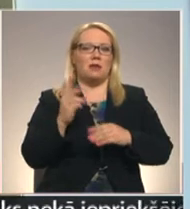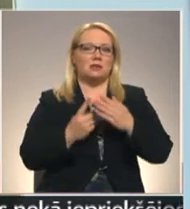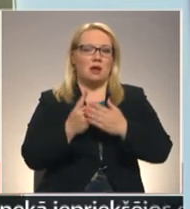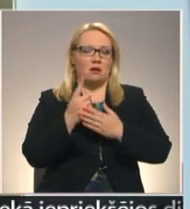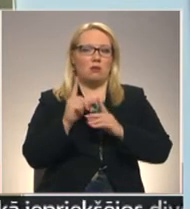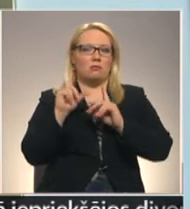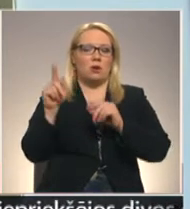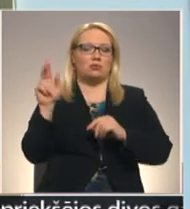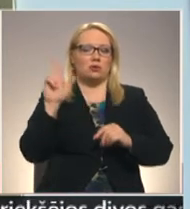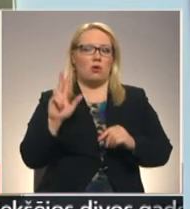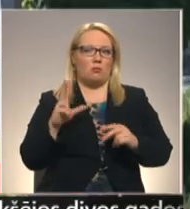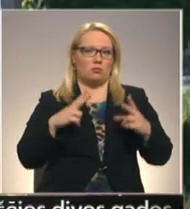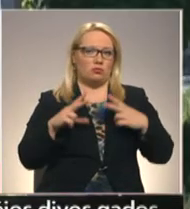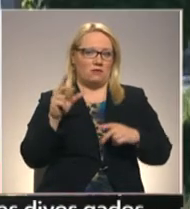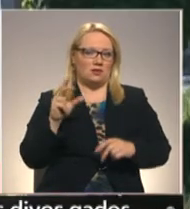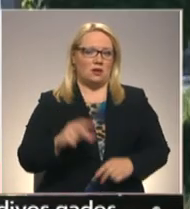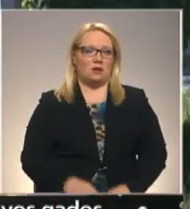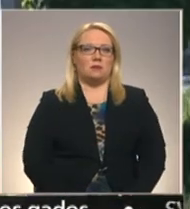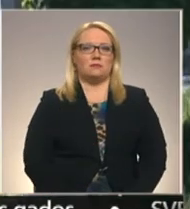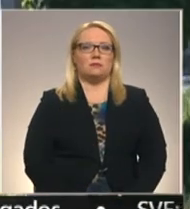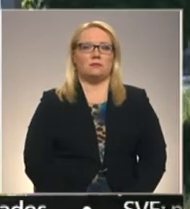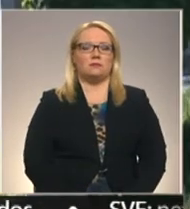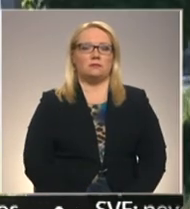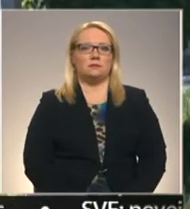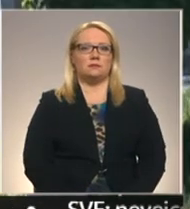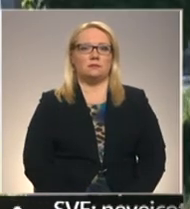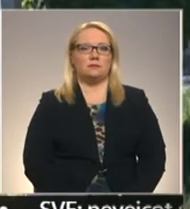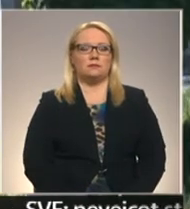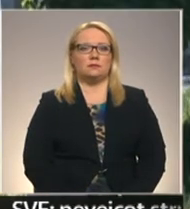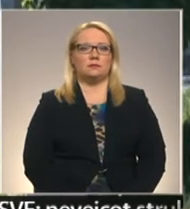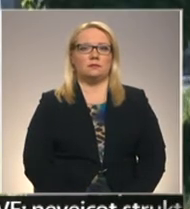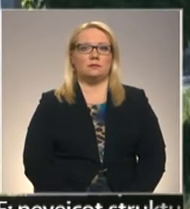dosies uz Daugavpils universitāti. Ausmas Prukte, Andrejs Mažāns, Latgales reģionālā televīzija.